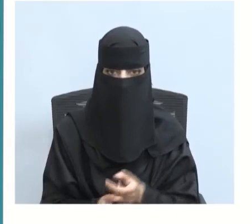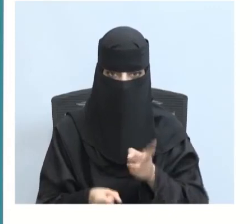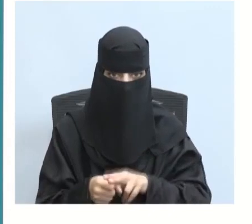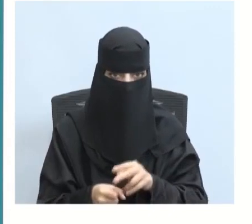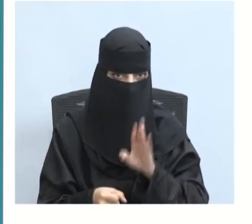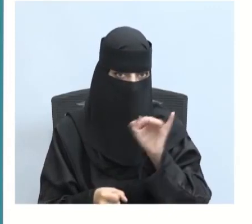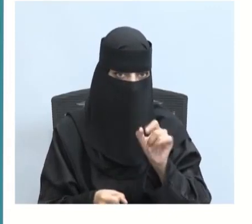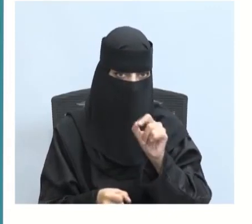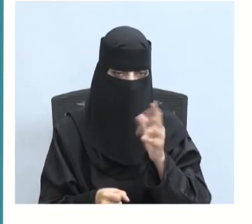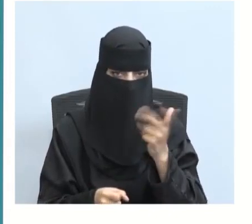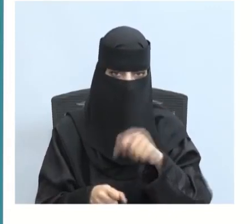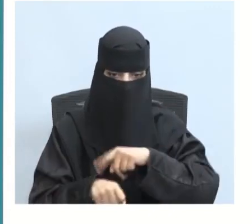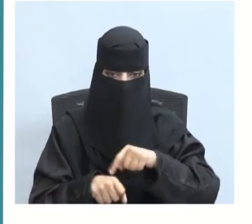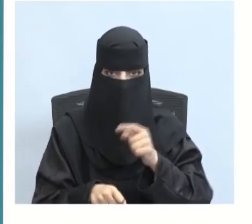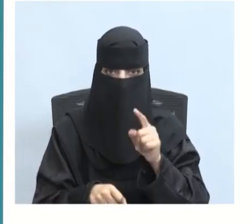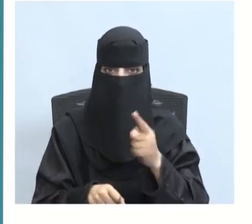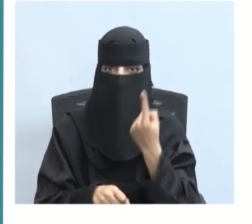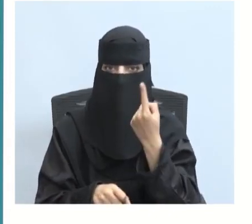نحتاج خلال